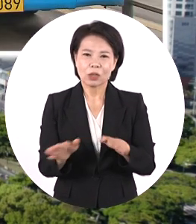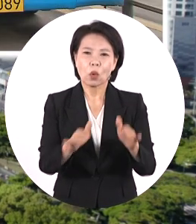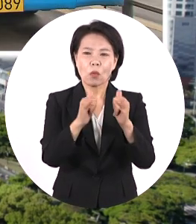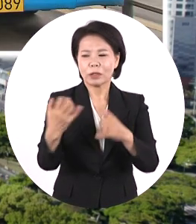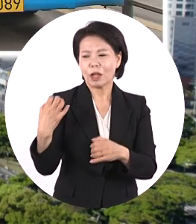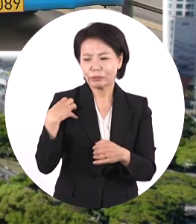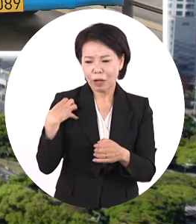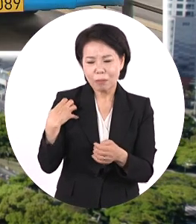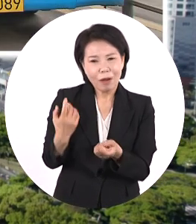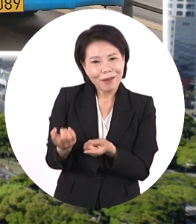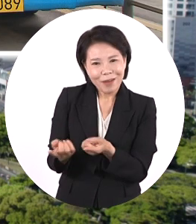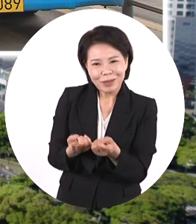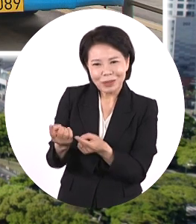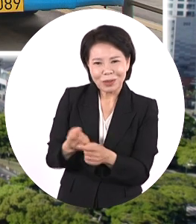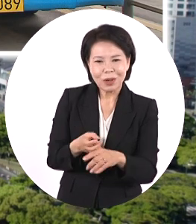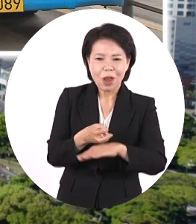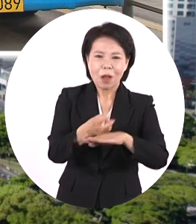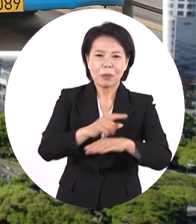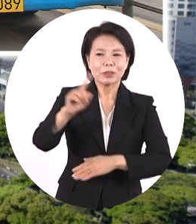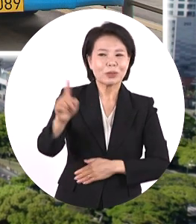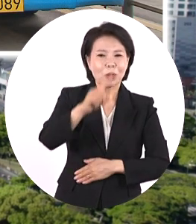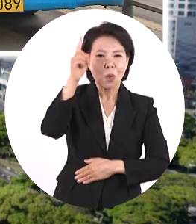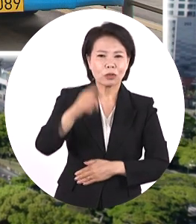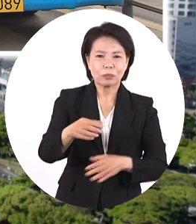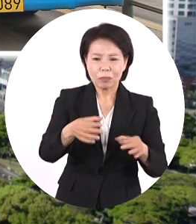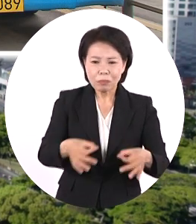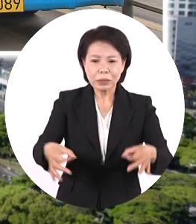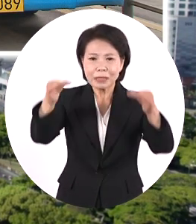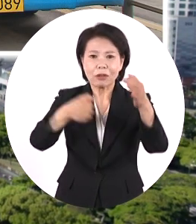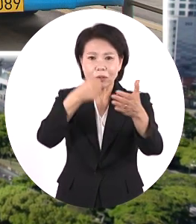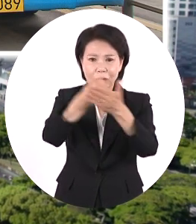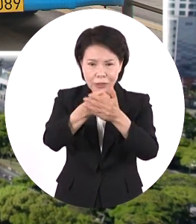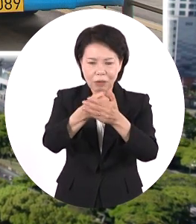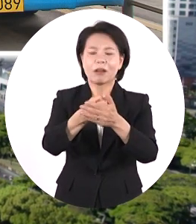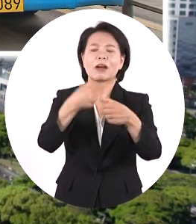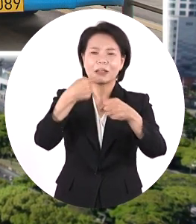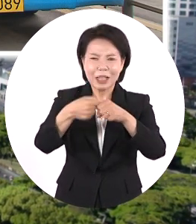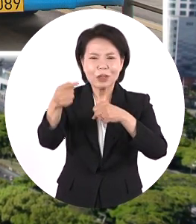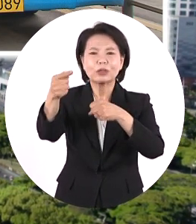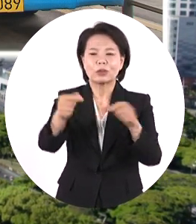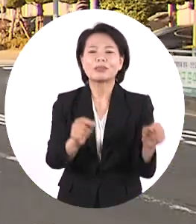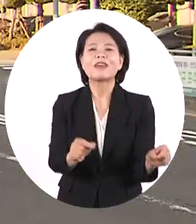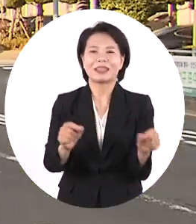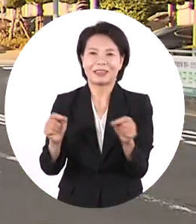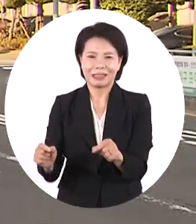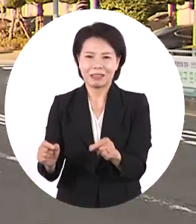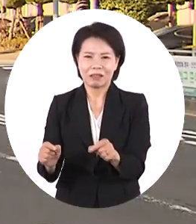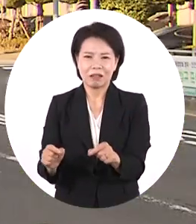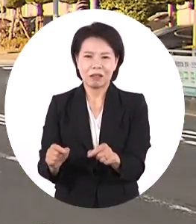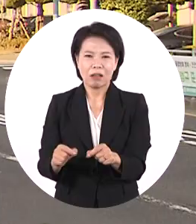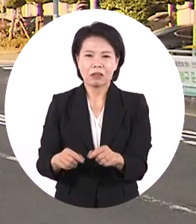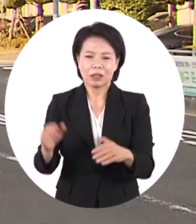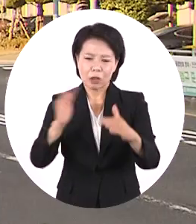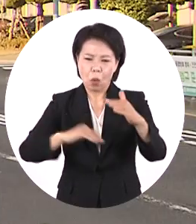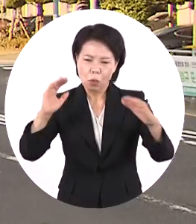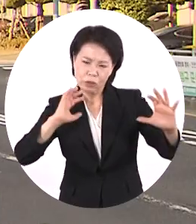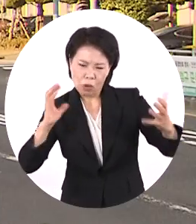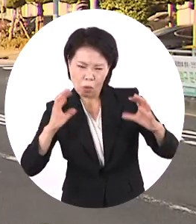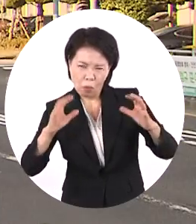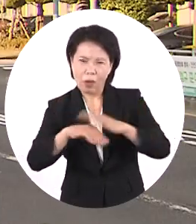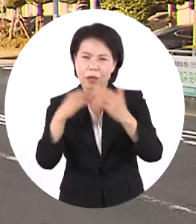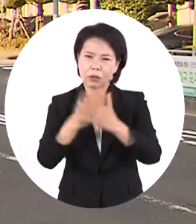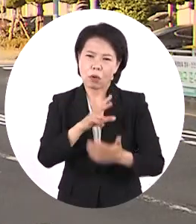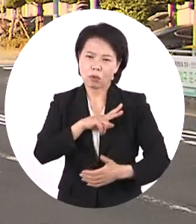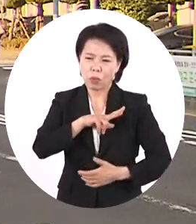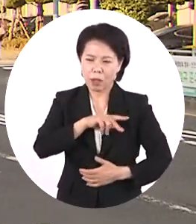제주특별자치도가 도민의 부담을 고려해 버스요금 인상 결정을 내년으로 연기하기로 했습니다. 최근 공청회와